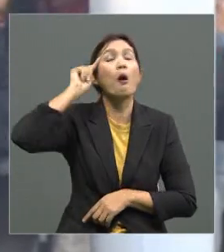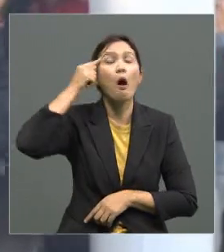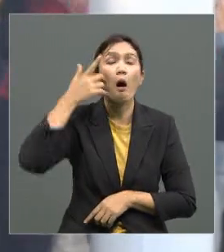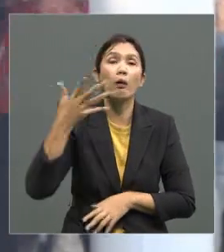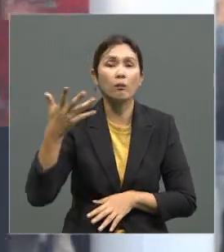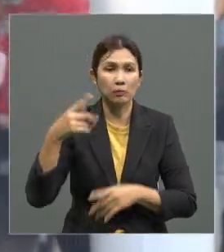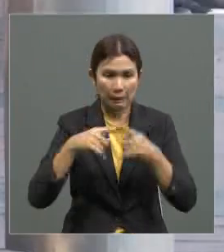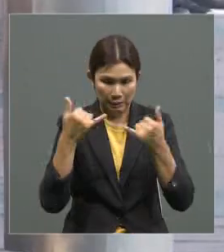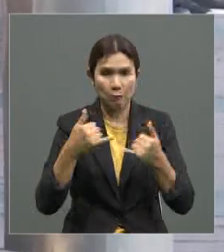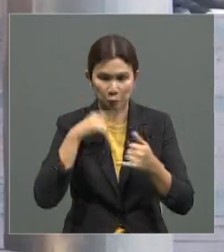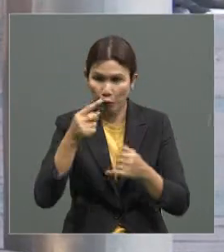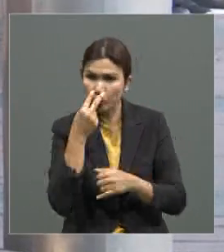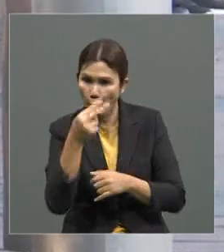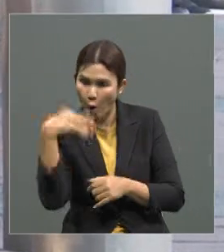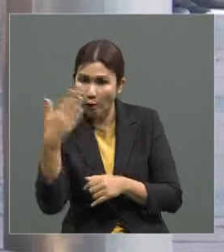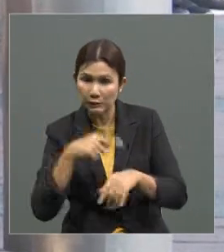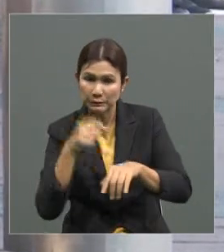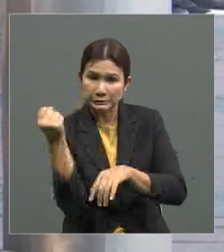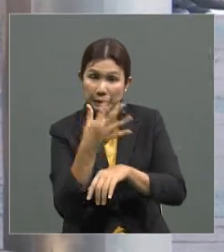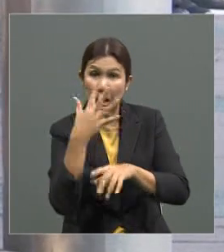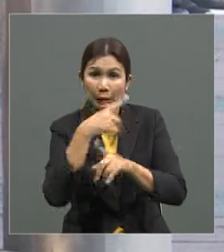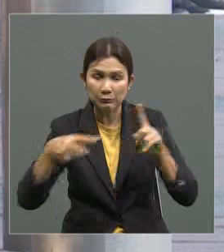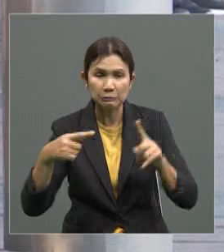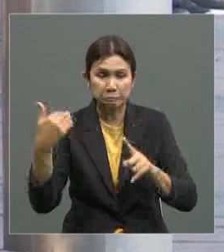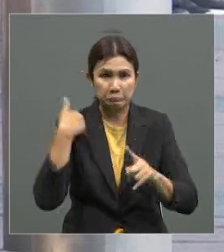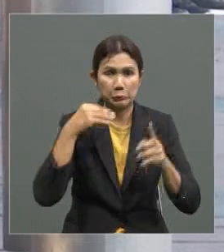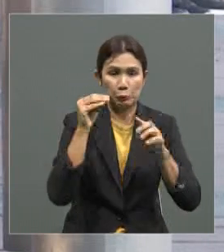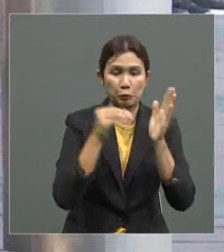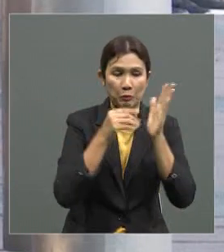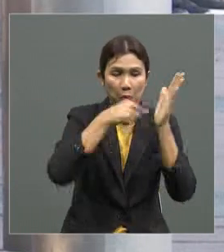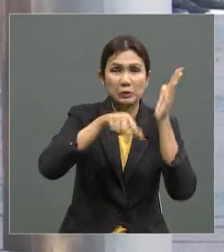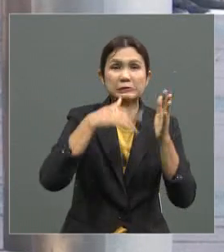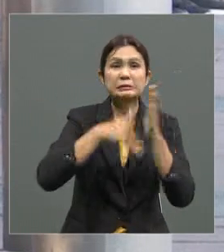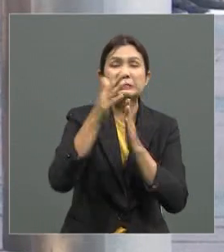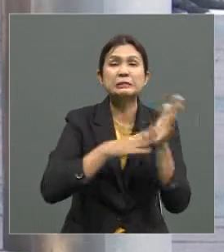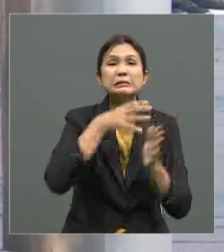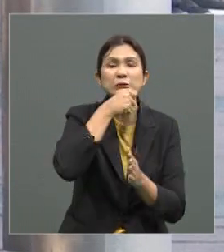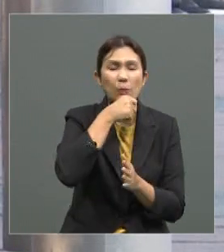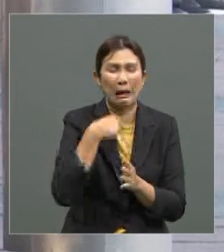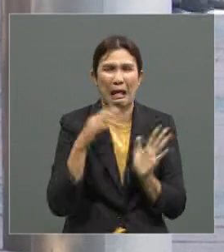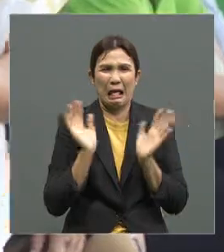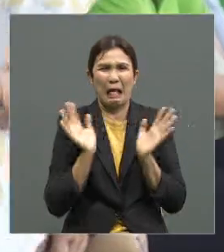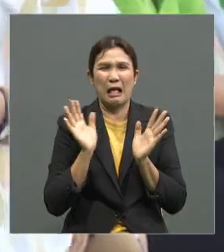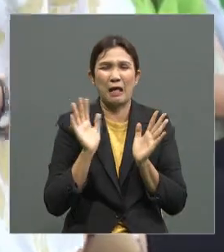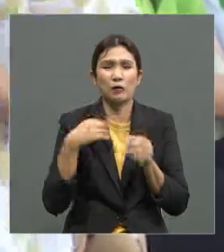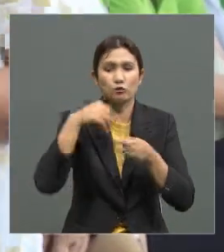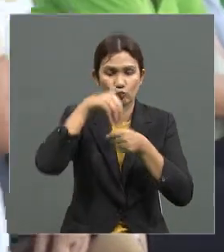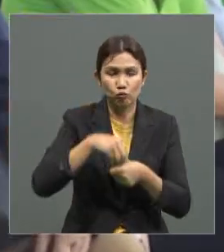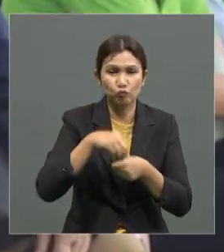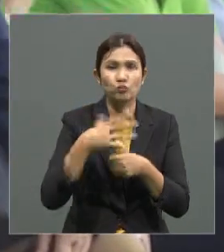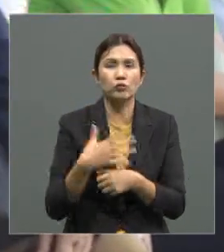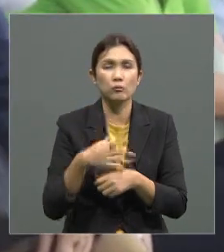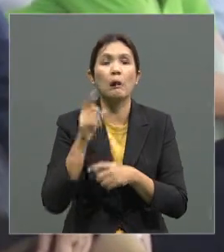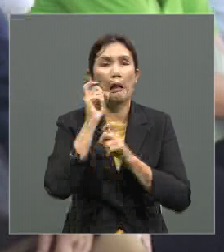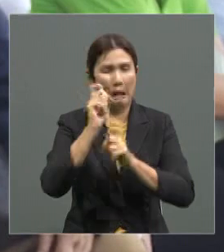อนหลังก็ต้องมาเช็คแล้วปรากฏว่าตีห้าครึ่งเนี่ยนะคะหลายพื้นที่กรุงเทพเป็นสีส้มอะออกกำลังกายยังไม่ได้เลยค่ะ อยู่ในห้อง ใช่ค่ะอันตร